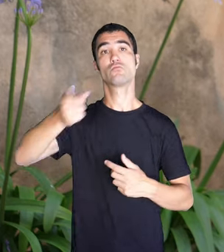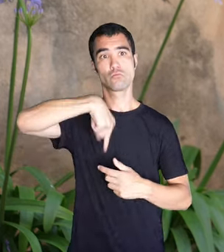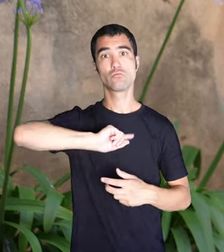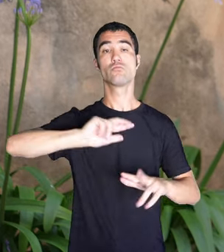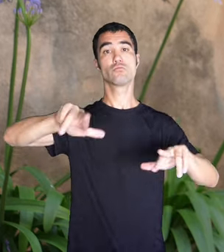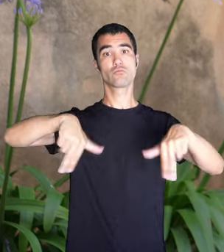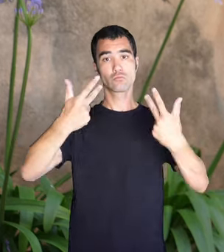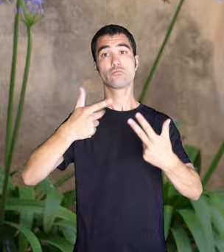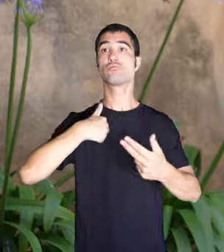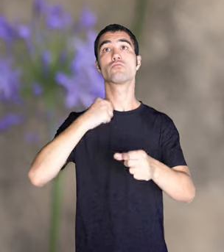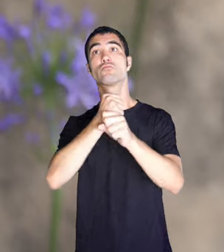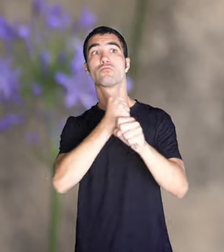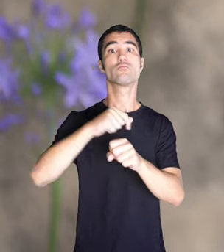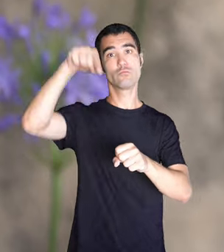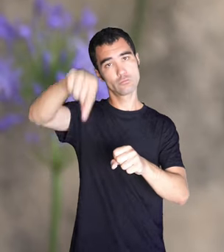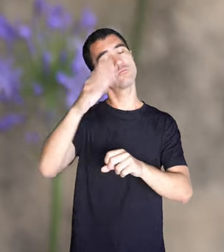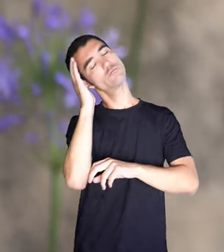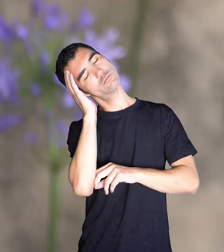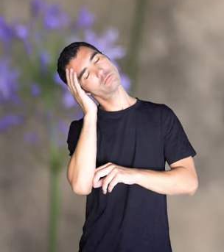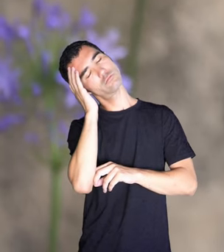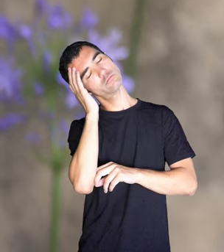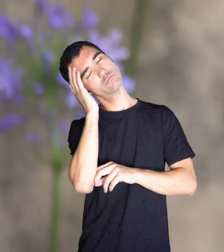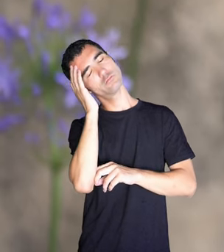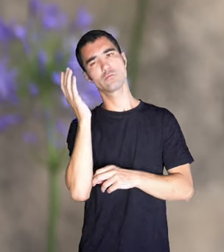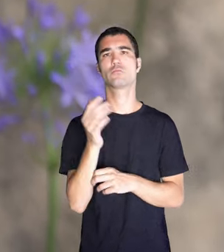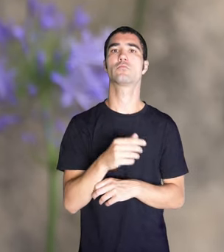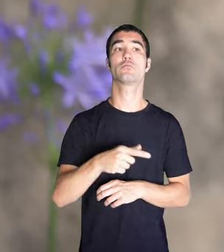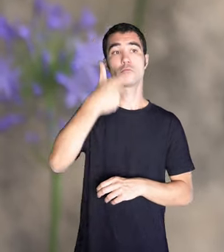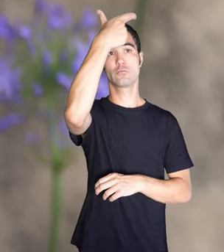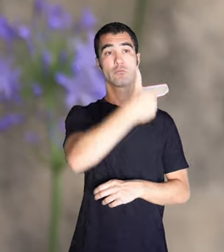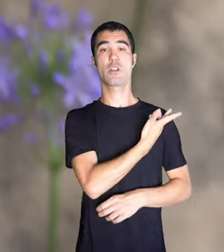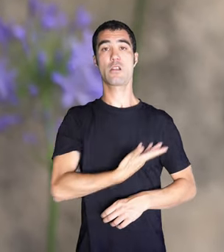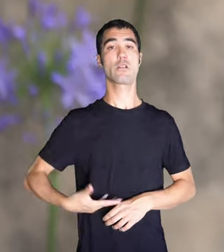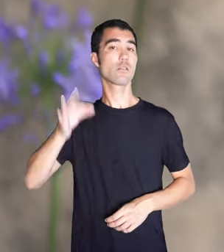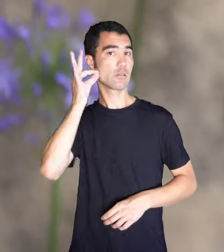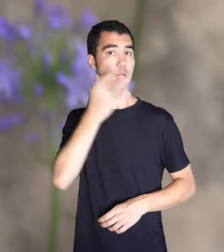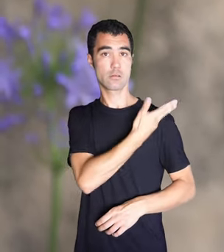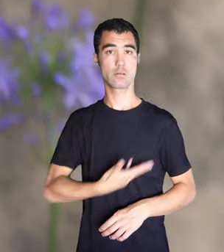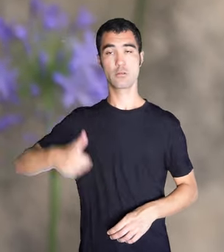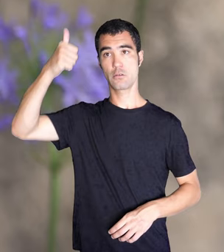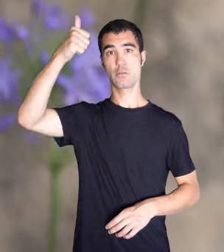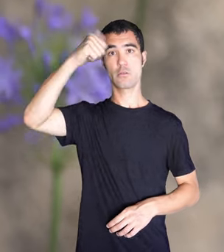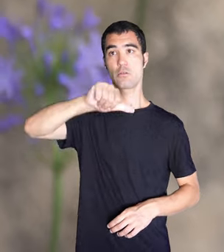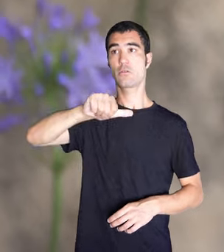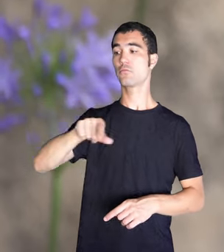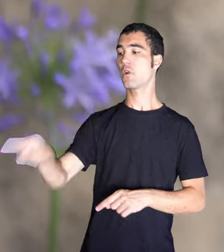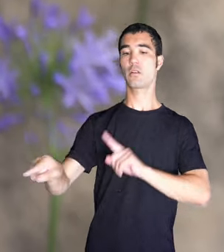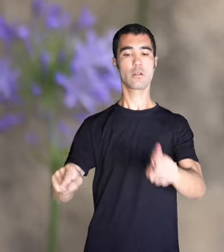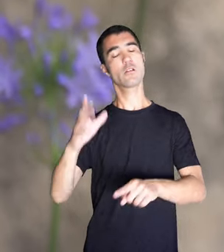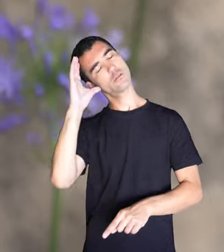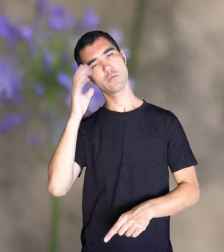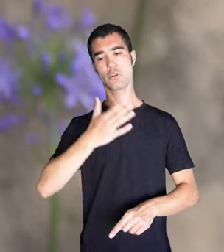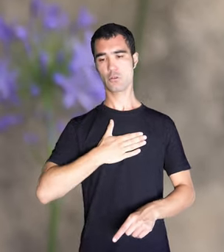feien dormir allà. Aquí, no me dit, dormia la madona i l'amo, i aquí dormia jo i la meva germana.